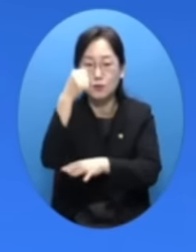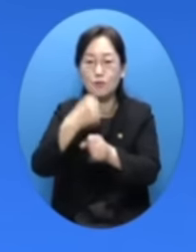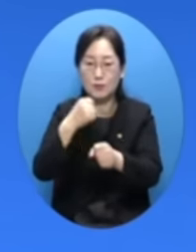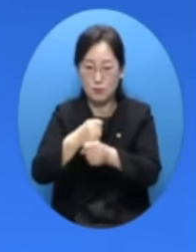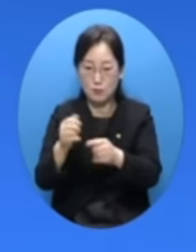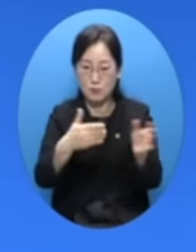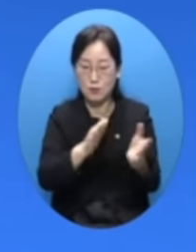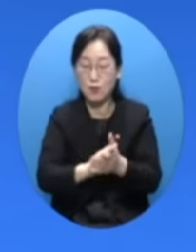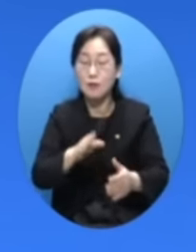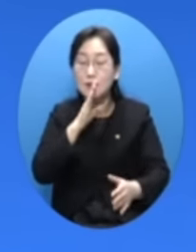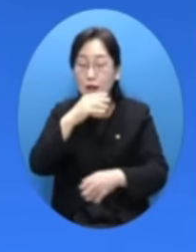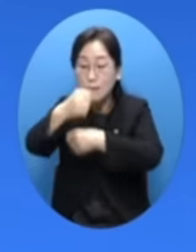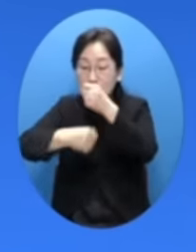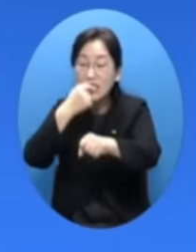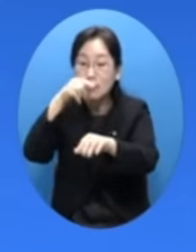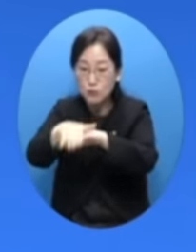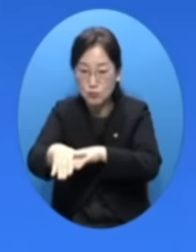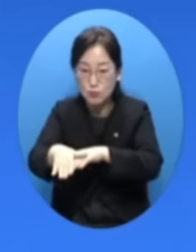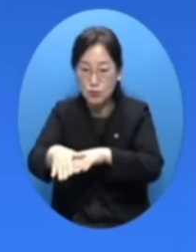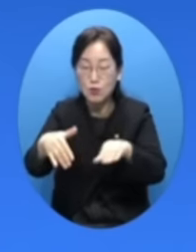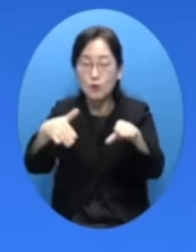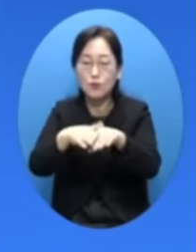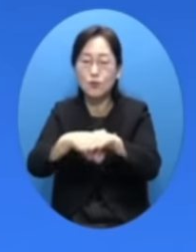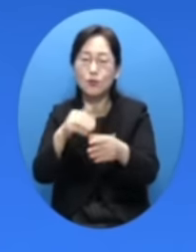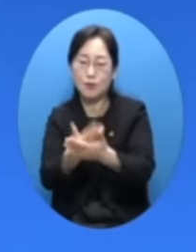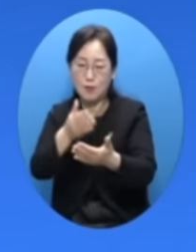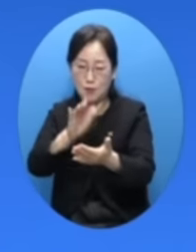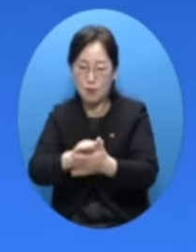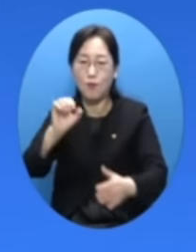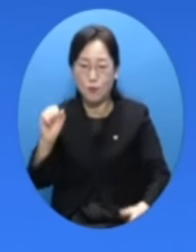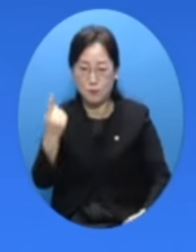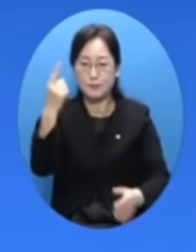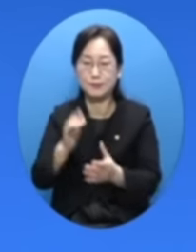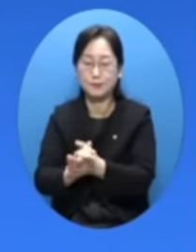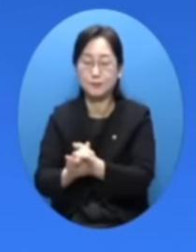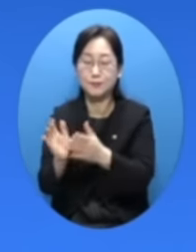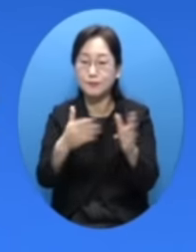참된 민주주의를 가진 것이 바로 이 종교개혁의 열매입니다. 그래서